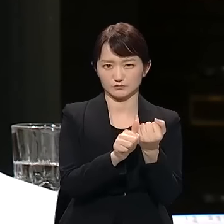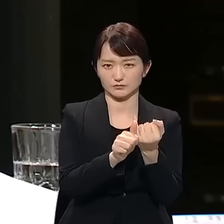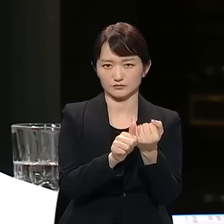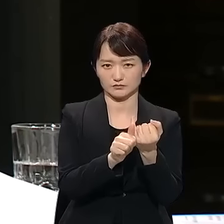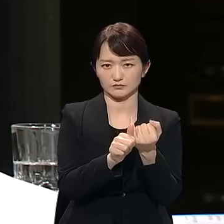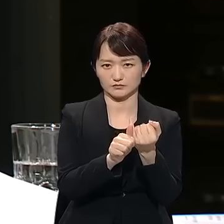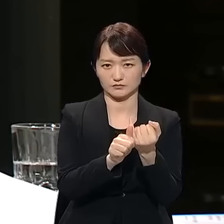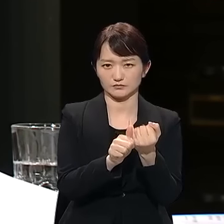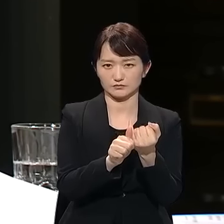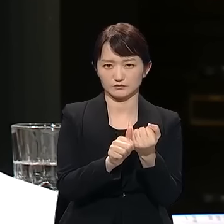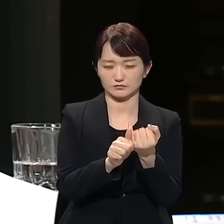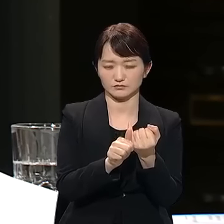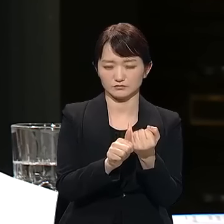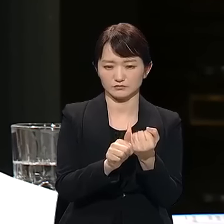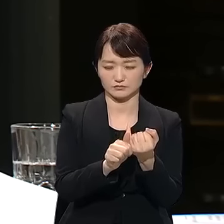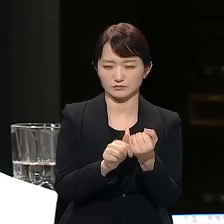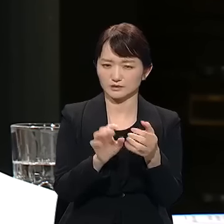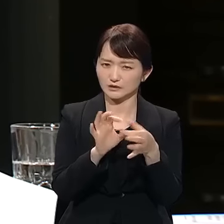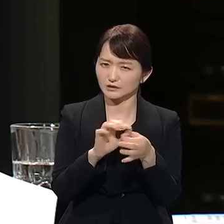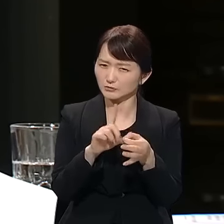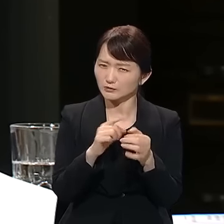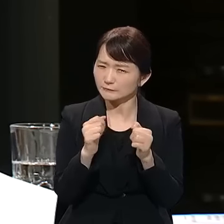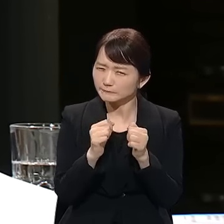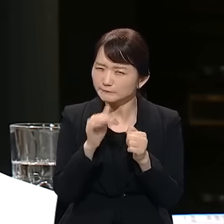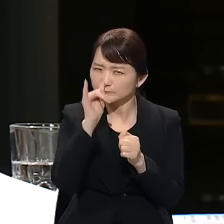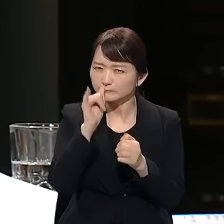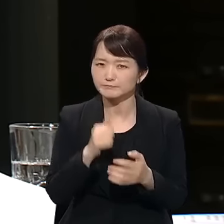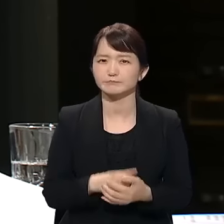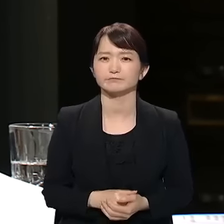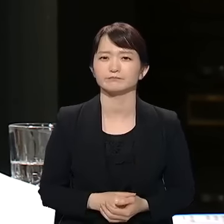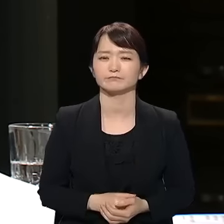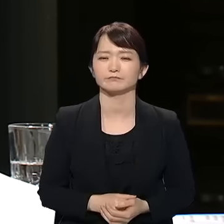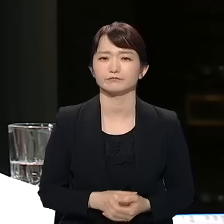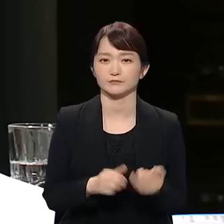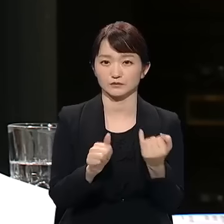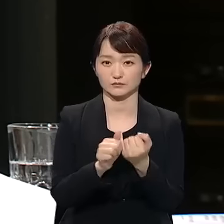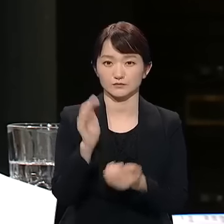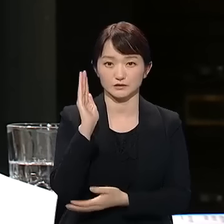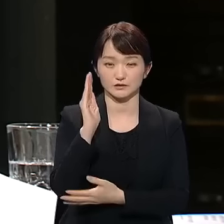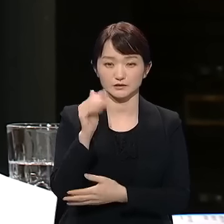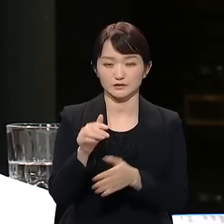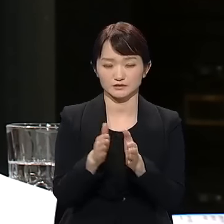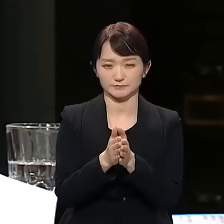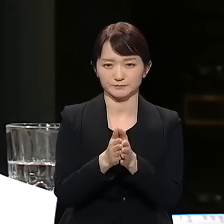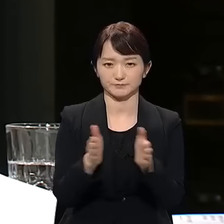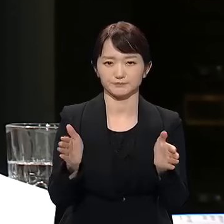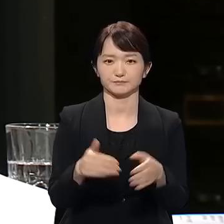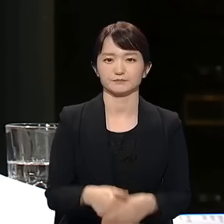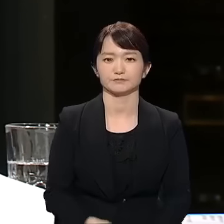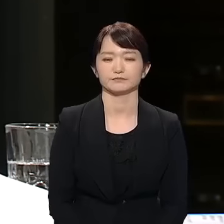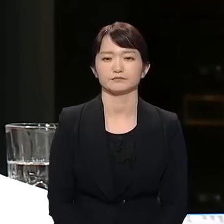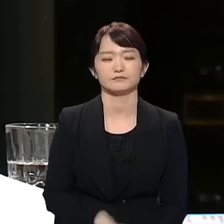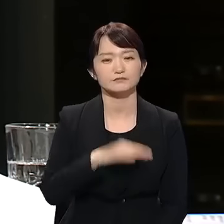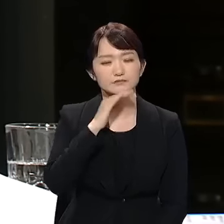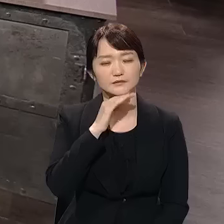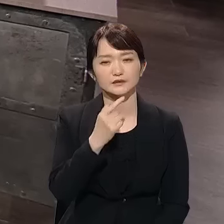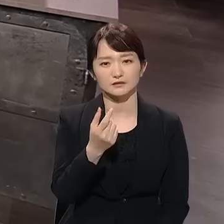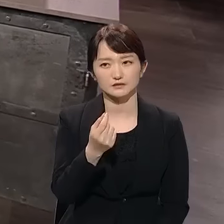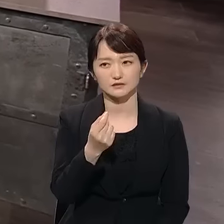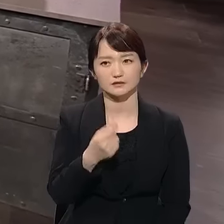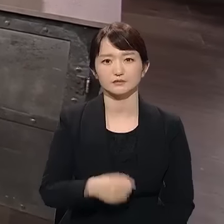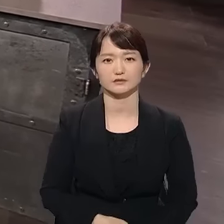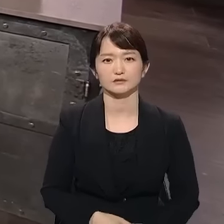뭔가 세한 기운이 감도는 일이 있었다는 건데 자 먼저이 부부의 얘기 좀 시작을 해보죠네 동갑인 두 사람은